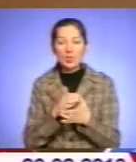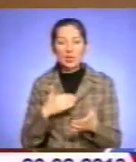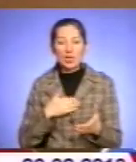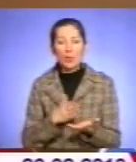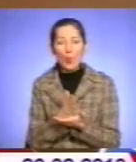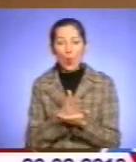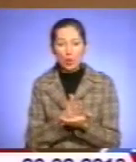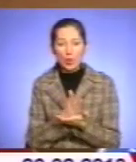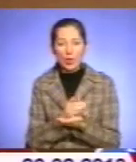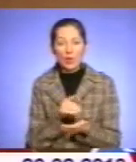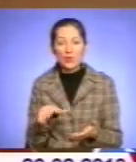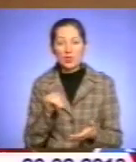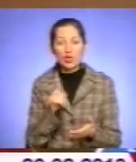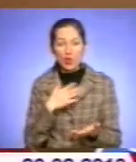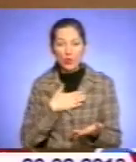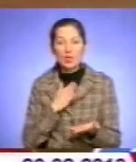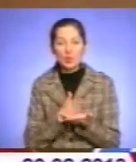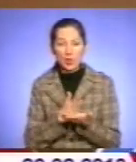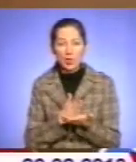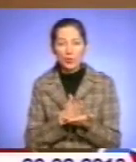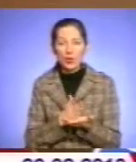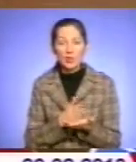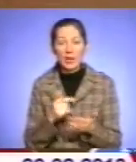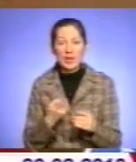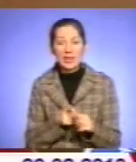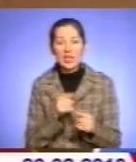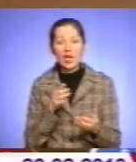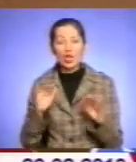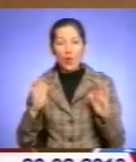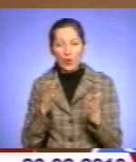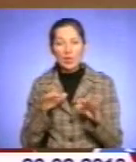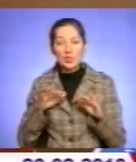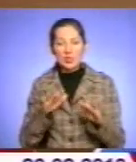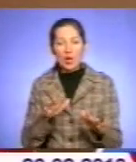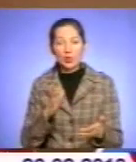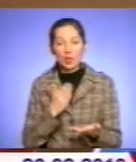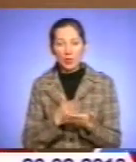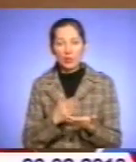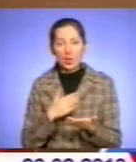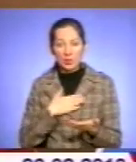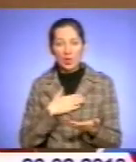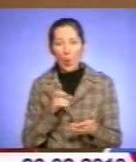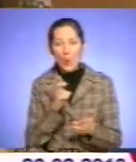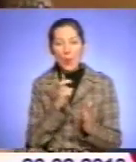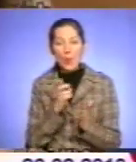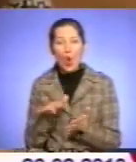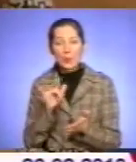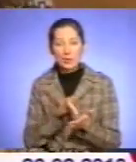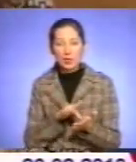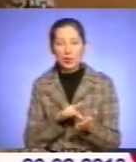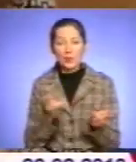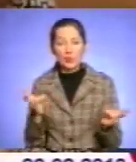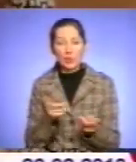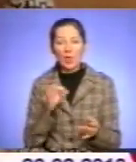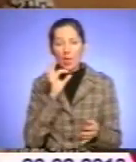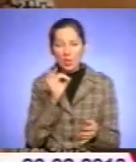послугами і взагалі, що у нас відбувається, які новини, які заходи відбуваються у нас у бібліомістечку. Варто